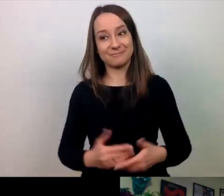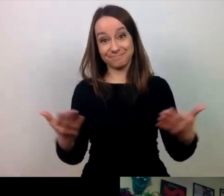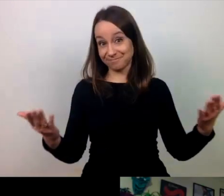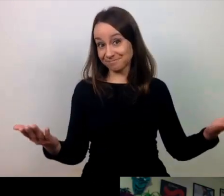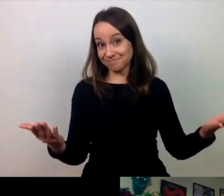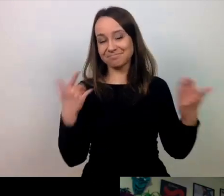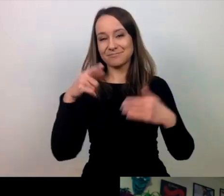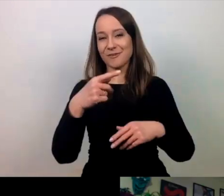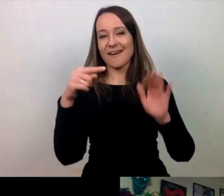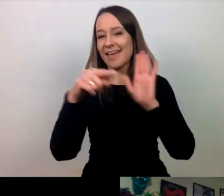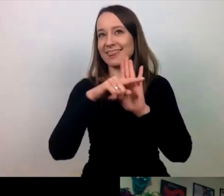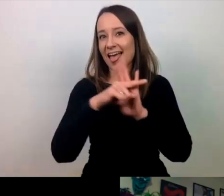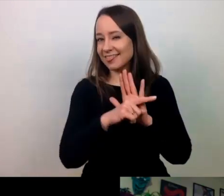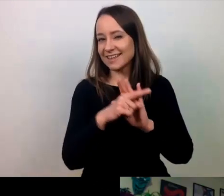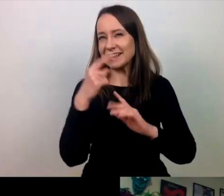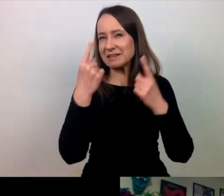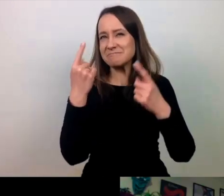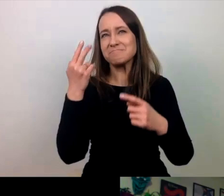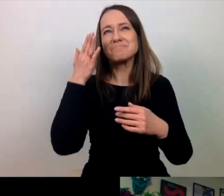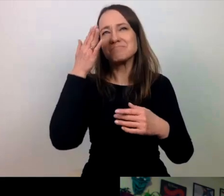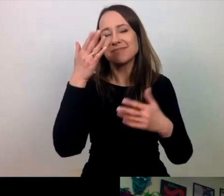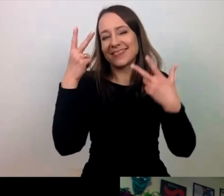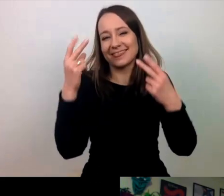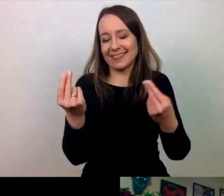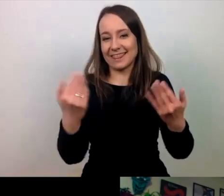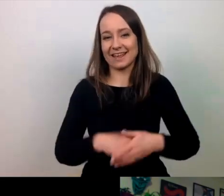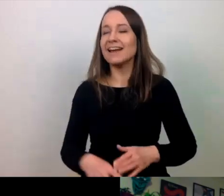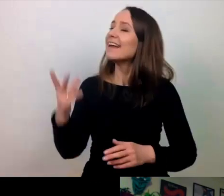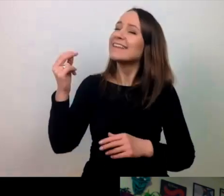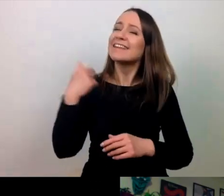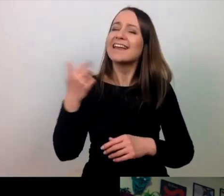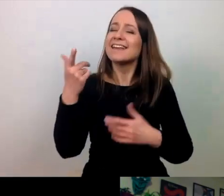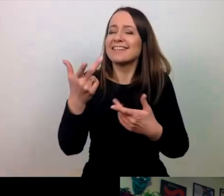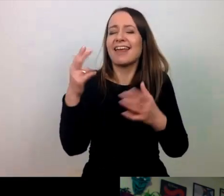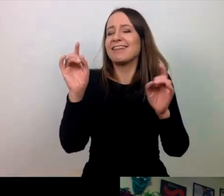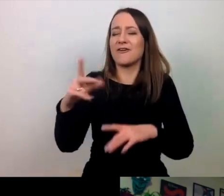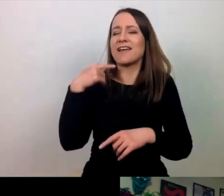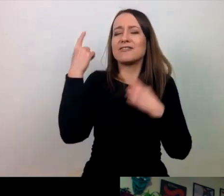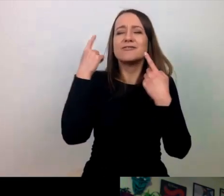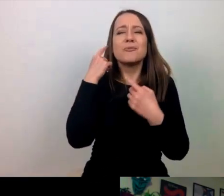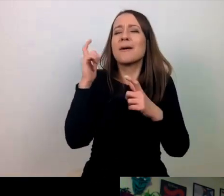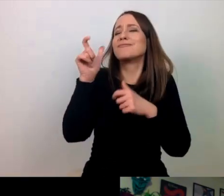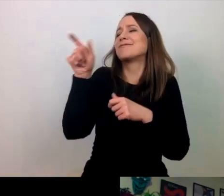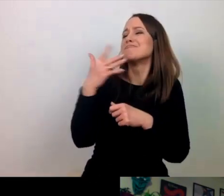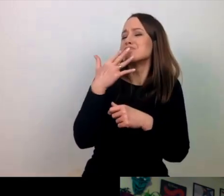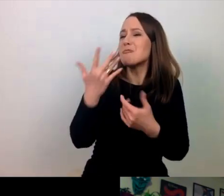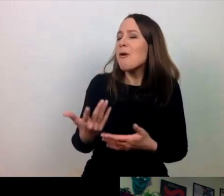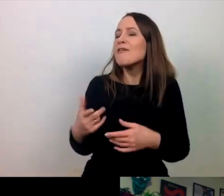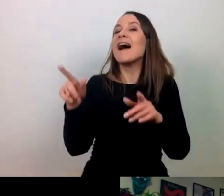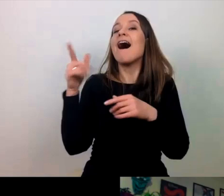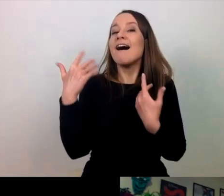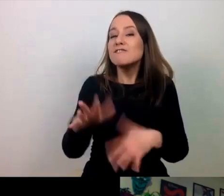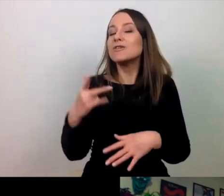jakaś negatywna wizja jednak, nie? Nie, no nie najgorsza. Tak sobie słucham tego, co ty mówisz i tak sobie myślę,